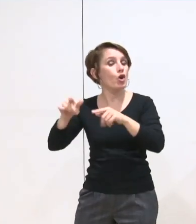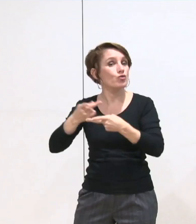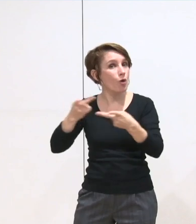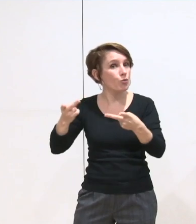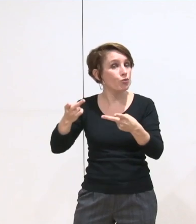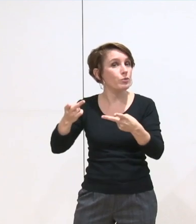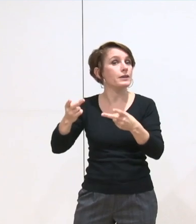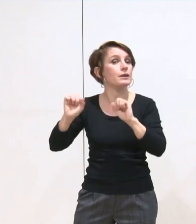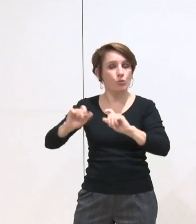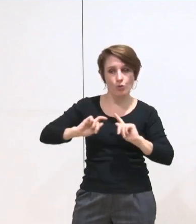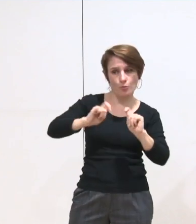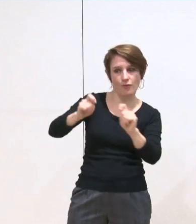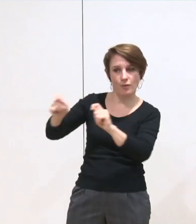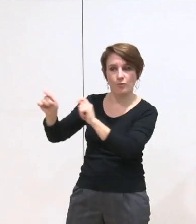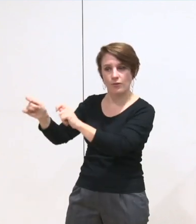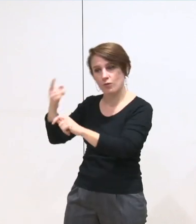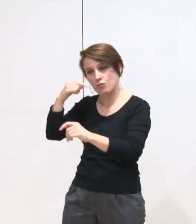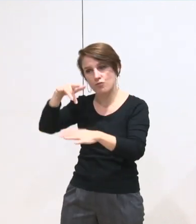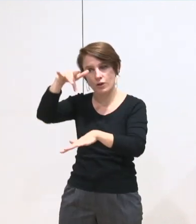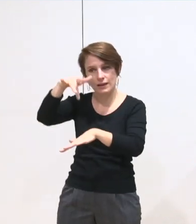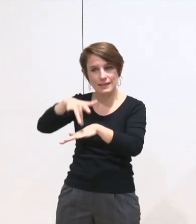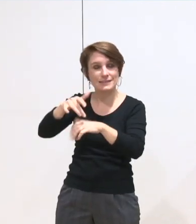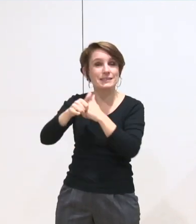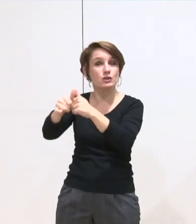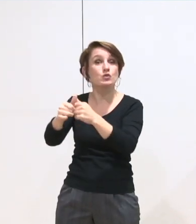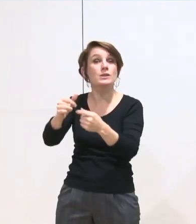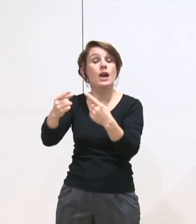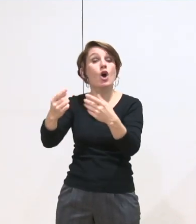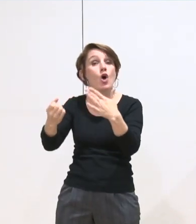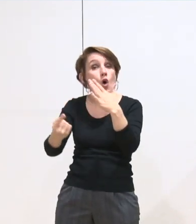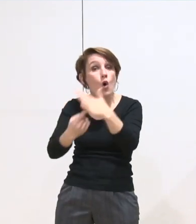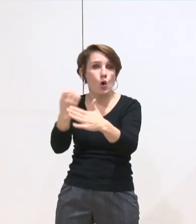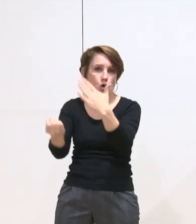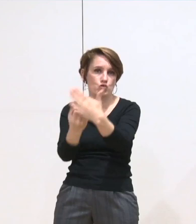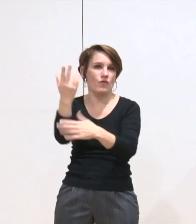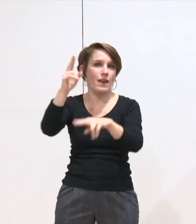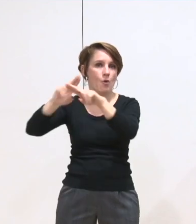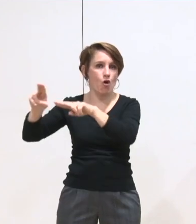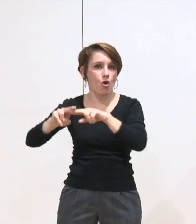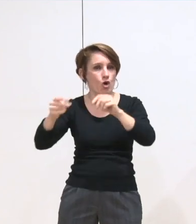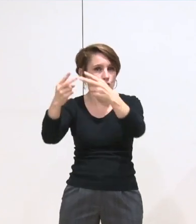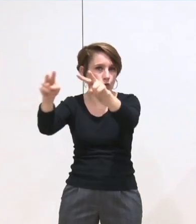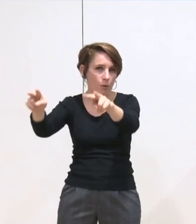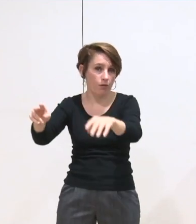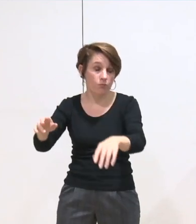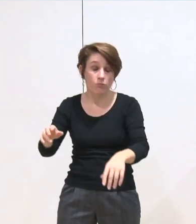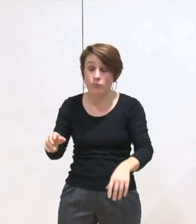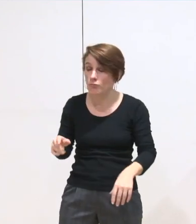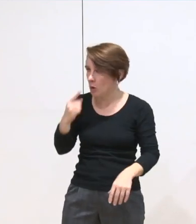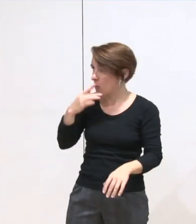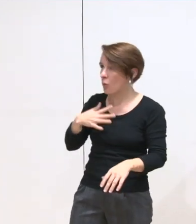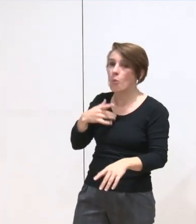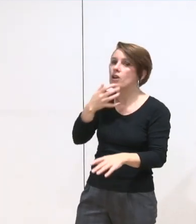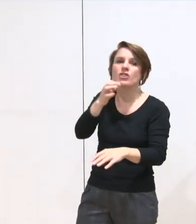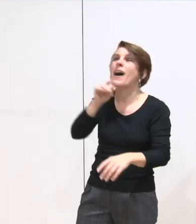sur les sites concernés par le renouvellement urbain. Je ne dis pas qu'il faut absolument le faire, mais en tout cas une vision un